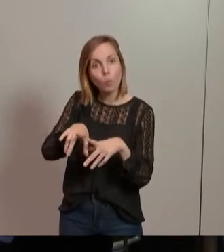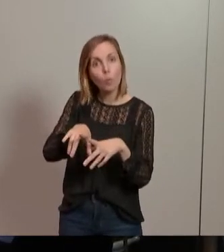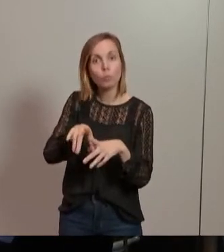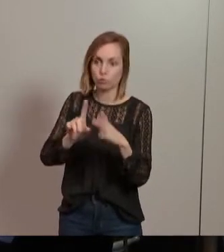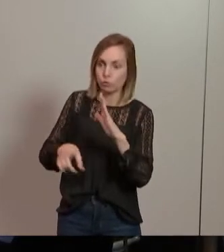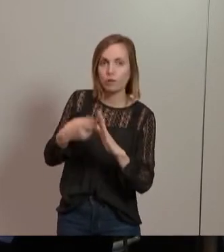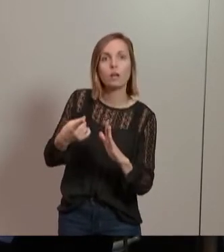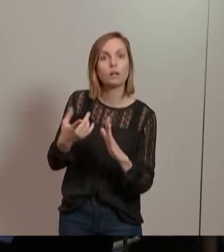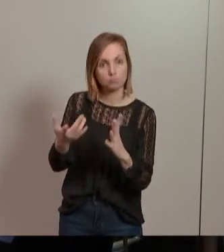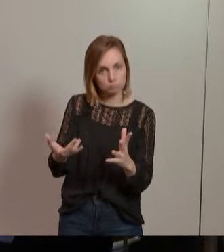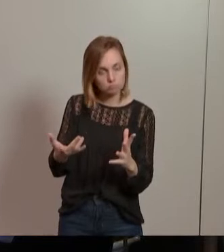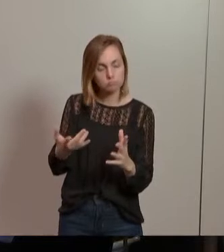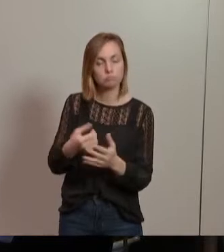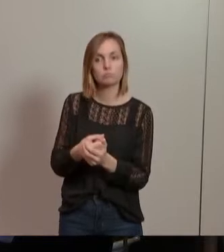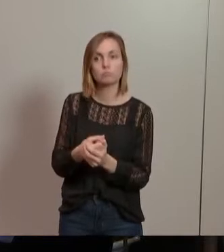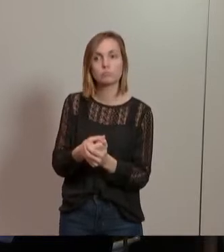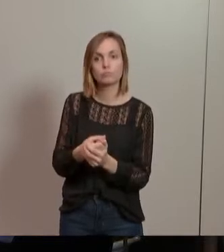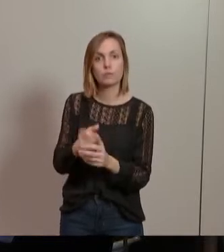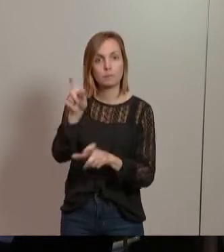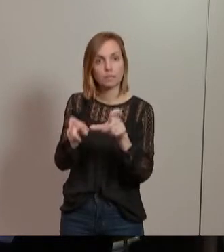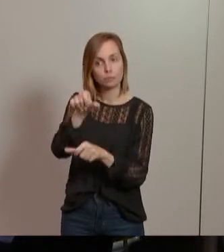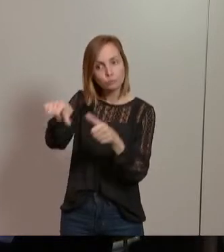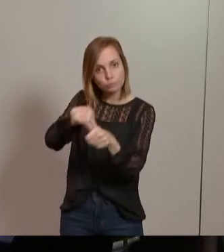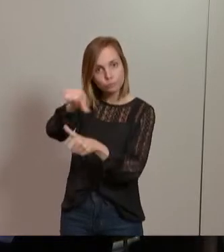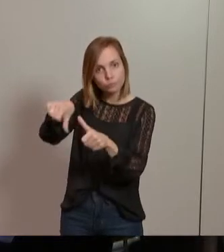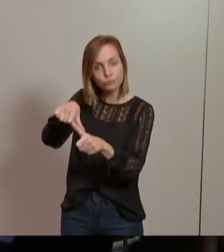d'accessibilité. Et pour ce faire,